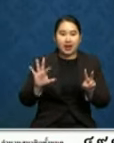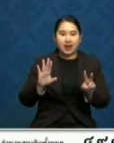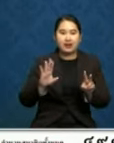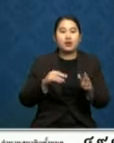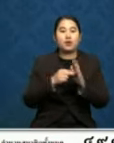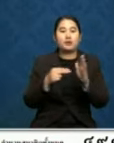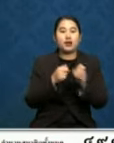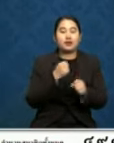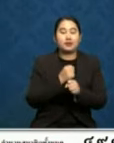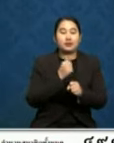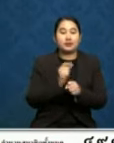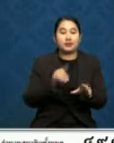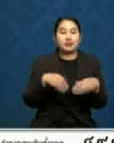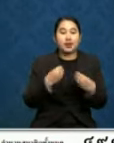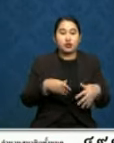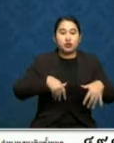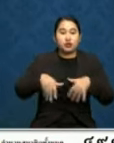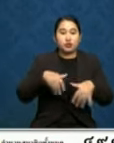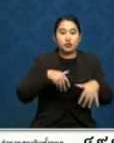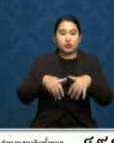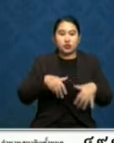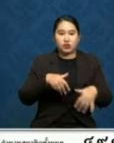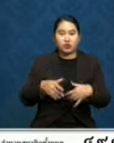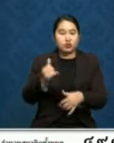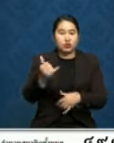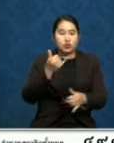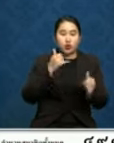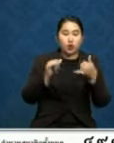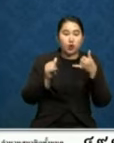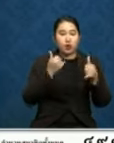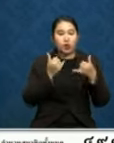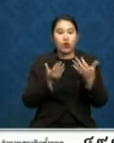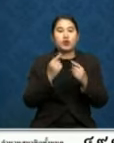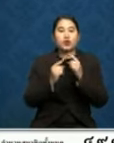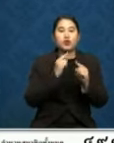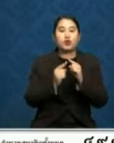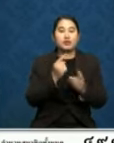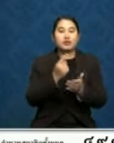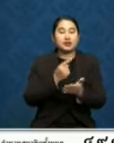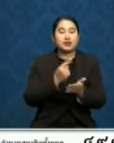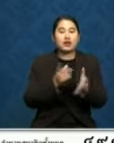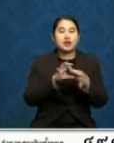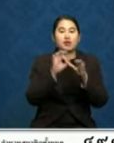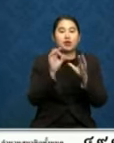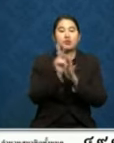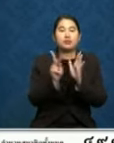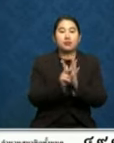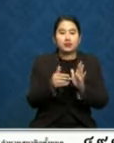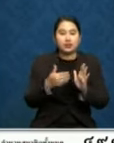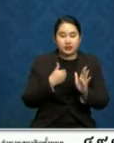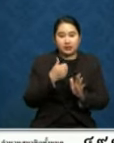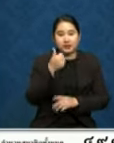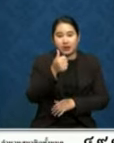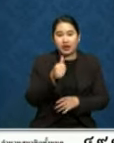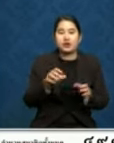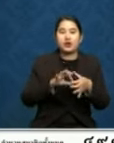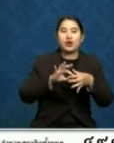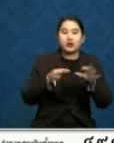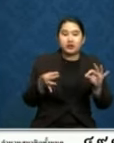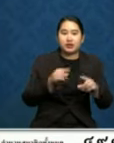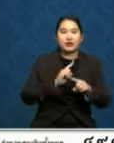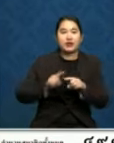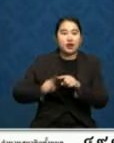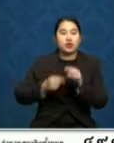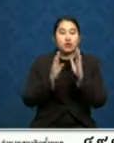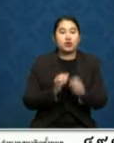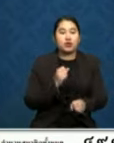ประสงค์คือการที่แบบให้ประชาชนนะคะเข้ามาโทรเข้ามาหรือว่ามาเพื่อปรึกษาเกี่ยวกับกฎหมายนะคะเกี่ยวกับการดำเนินคดีต่างๆมีเ